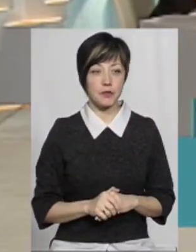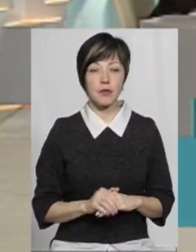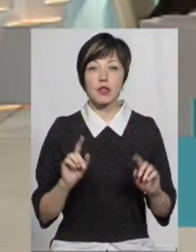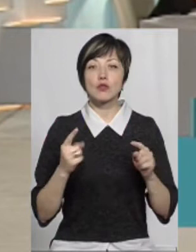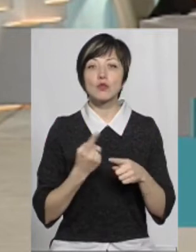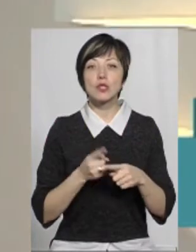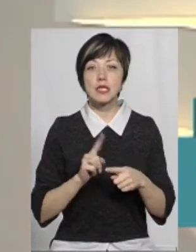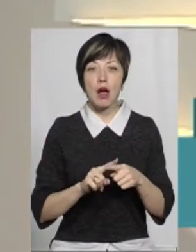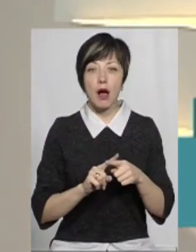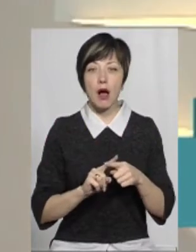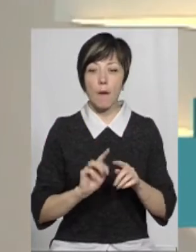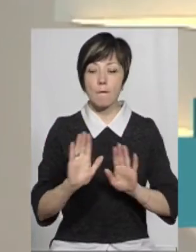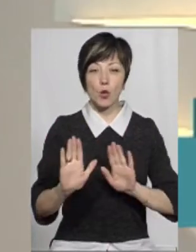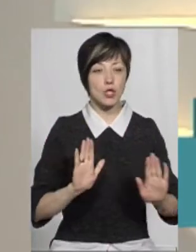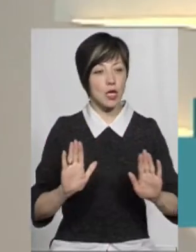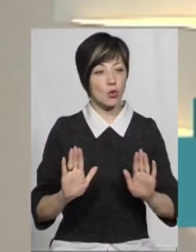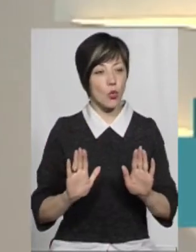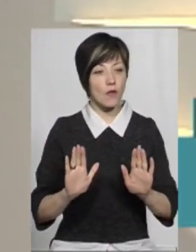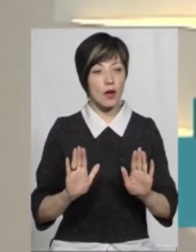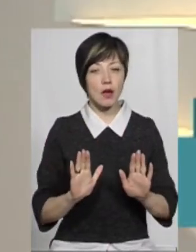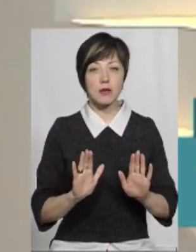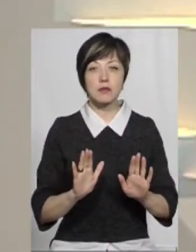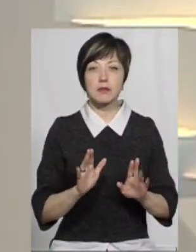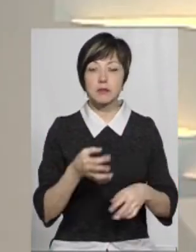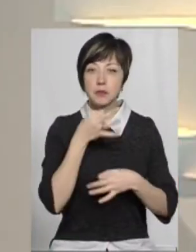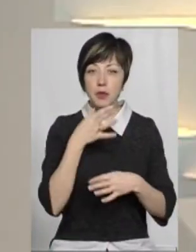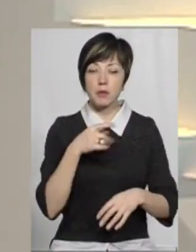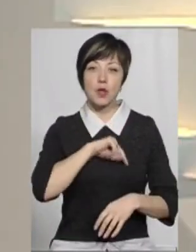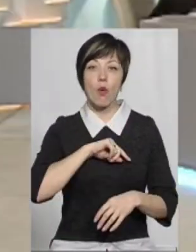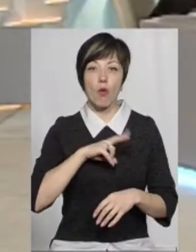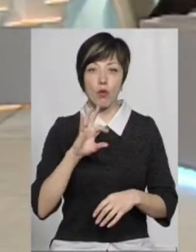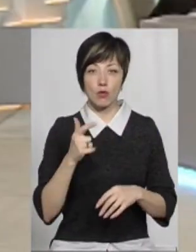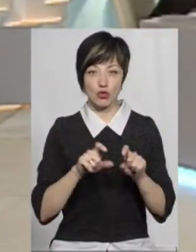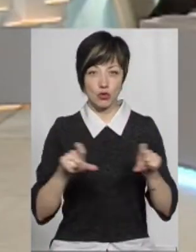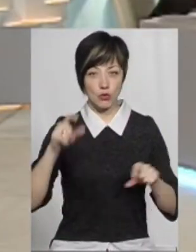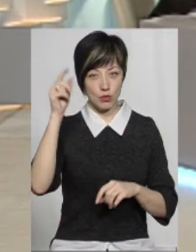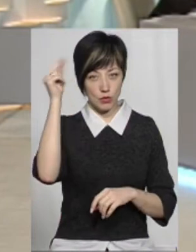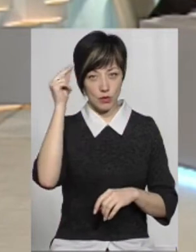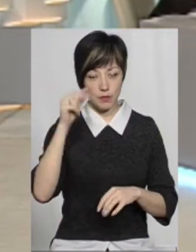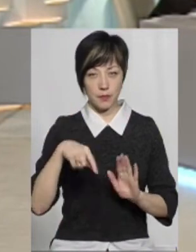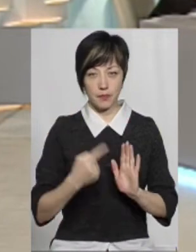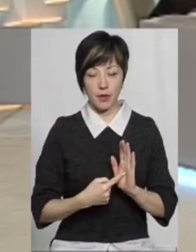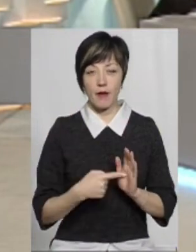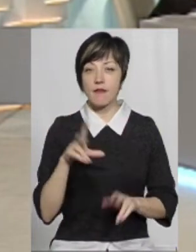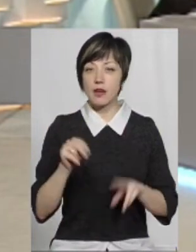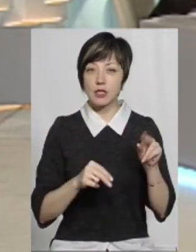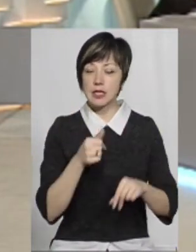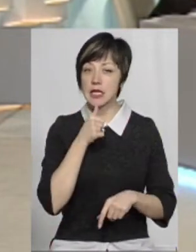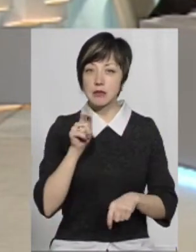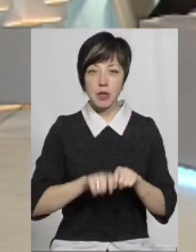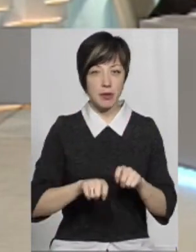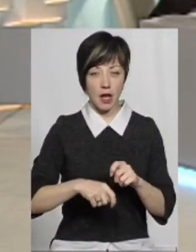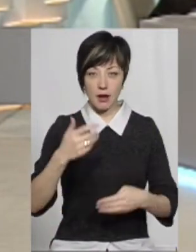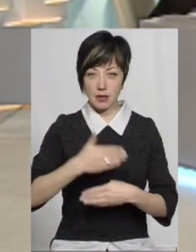Чому ця постановка, як вважаєте, привернула увагу психологів шкільних? Я рахую, перше, це